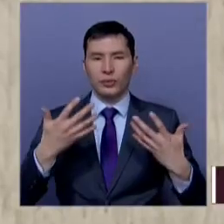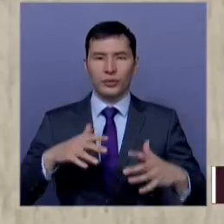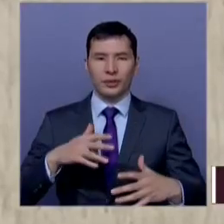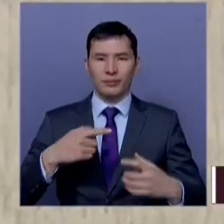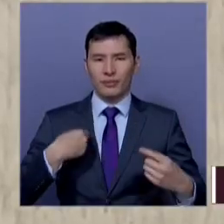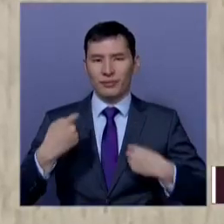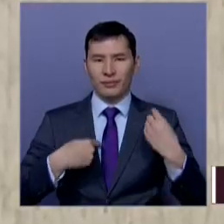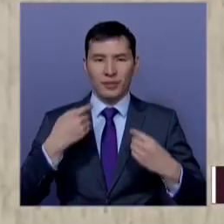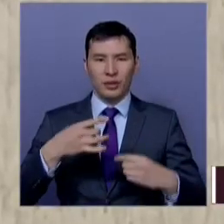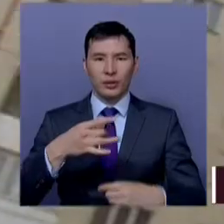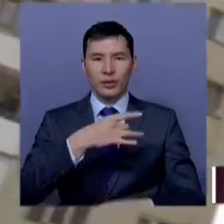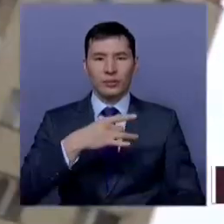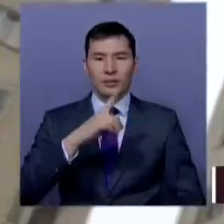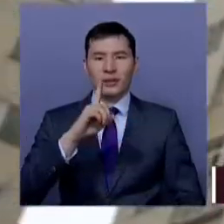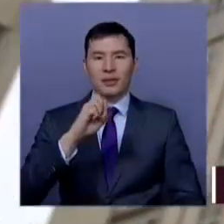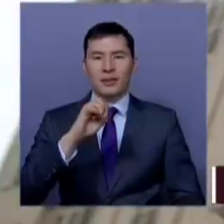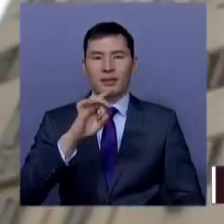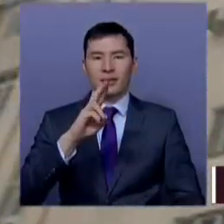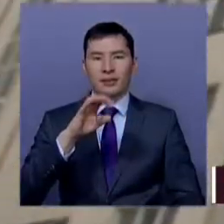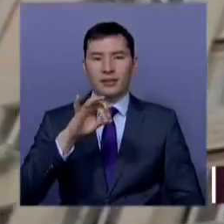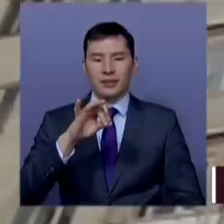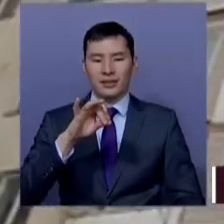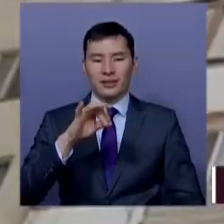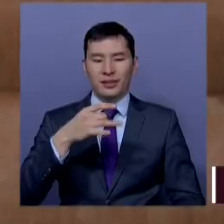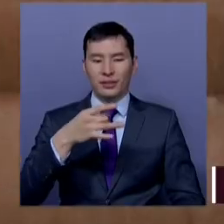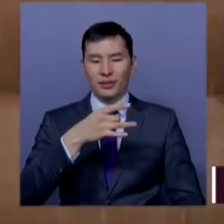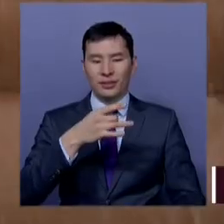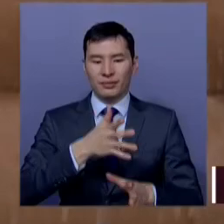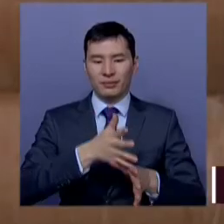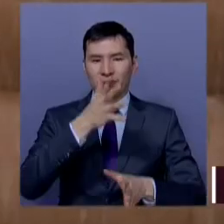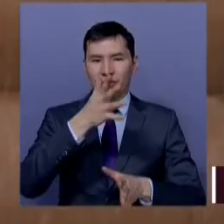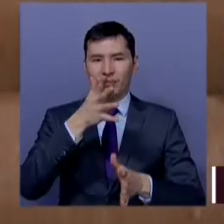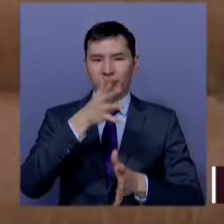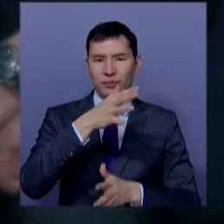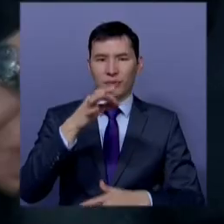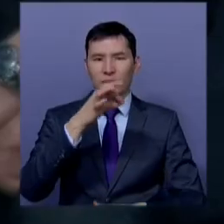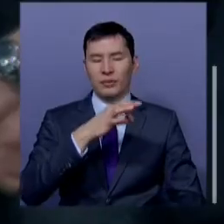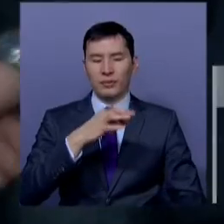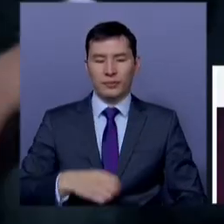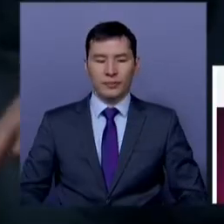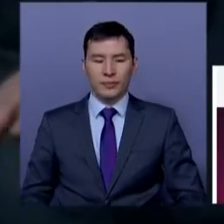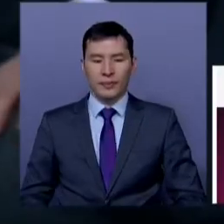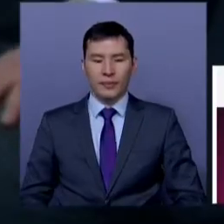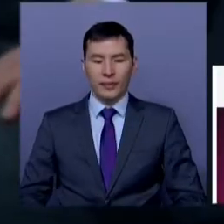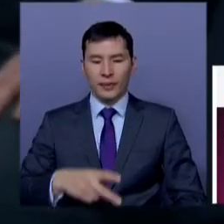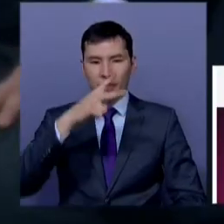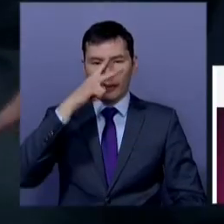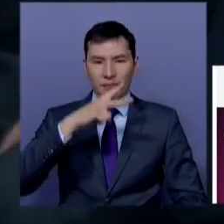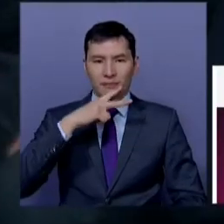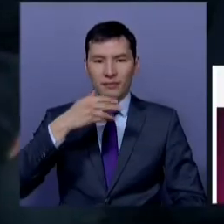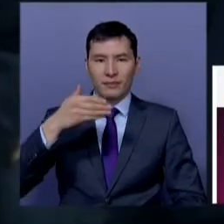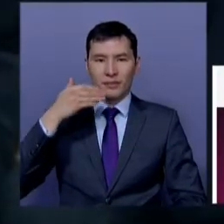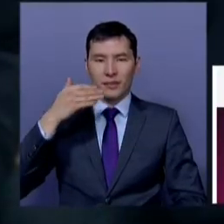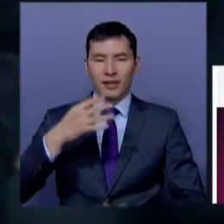мәрте көтерді. Көп қабатты үйдің тұрғындары шахар басшысын атқарылып жатқан жұмыстардың нәтижесін сұрады. Осыдан 2 ай бұрын 9 қабатты